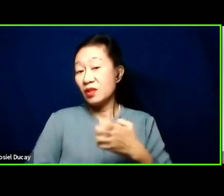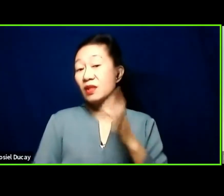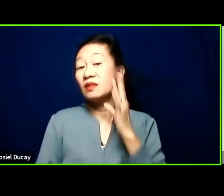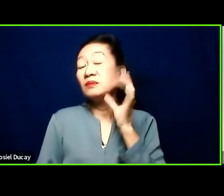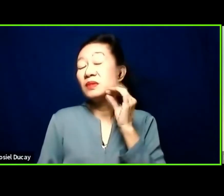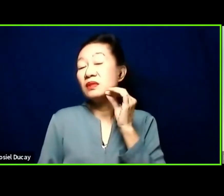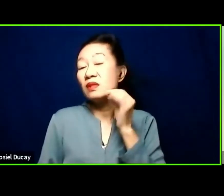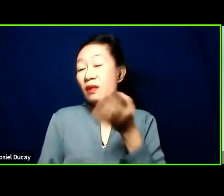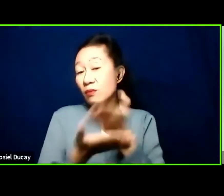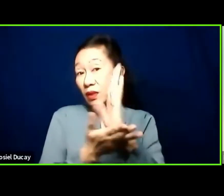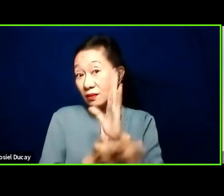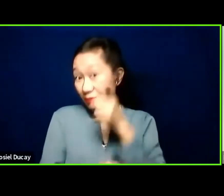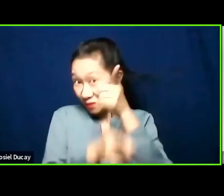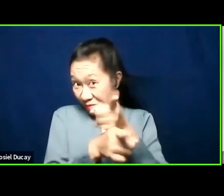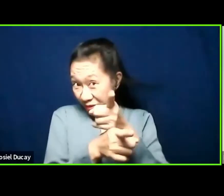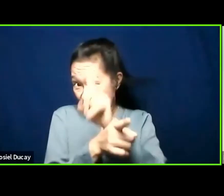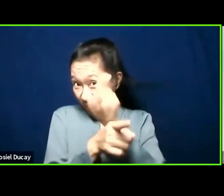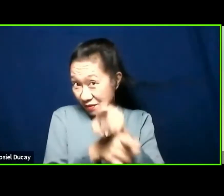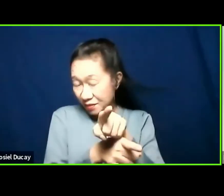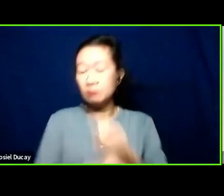rights. Diba?